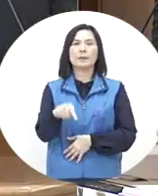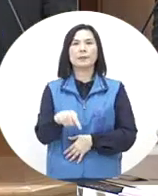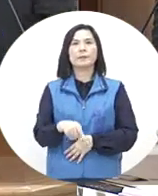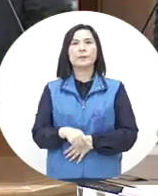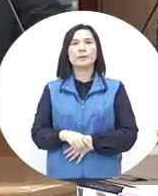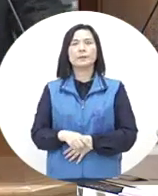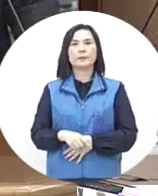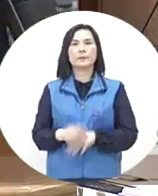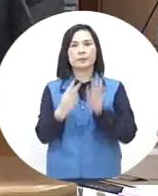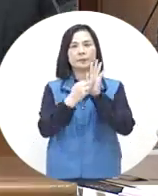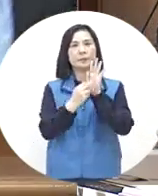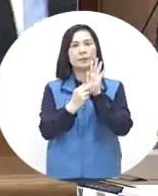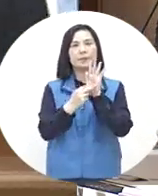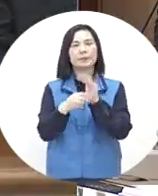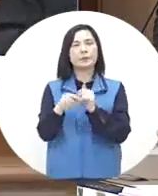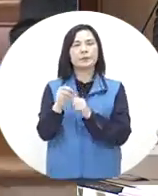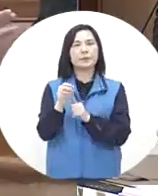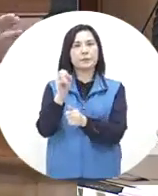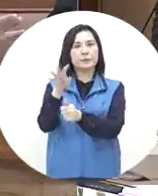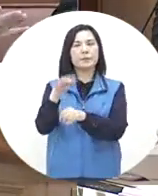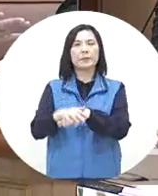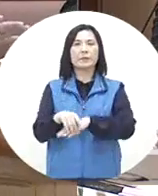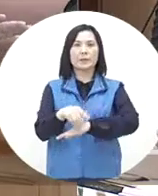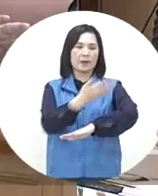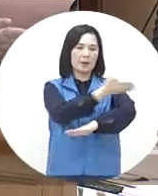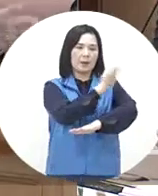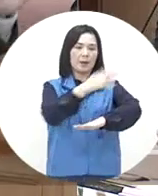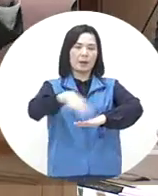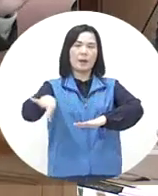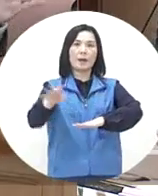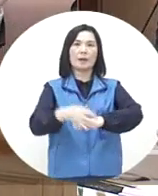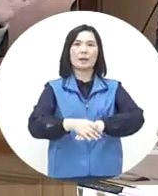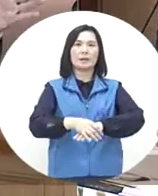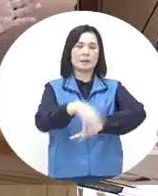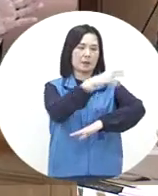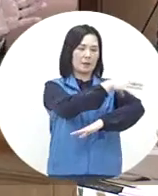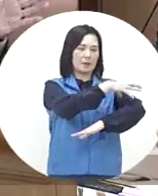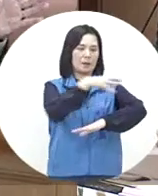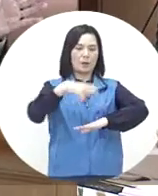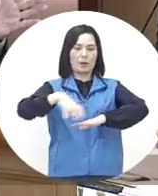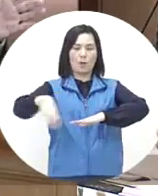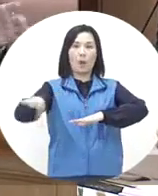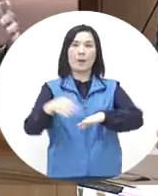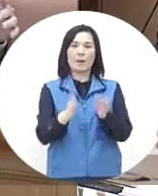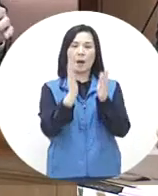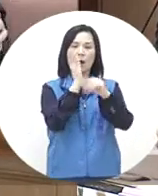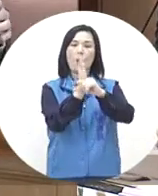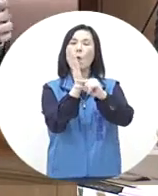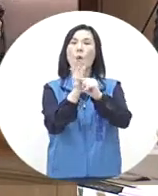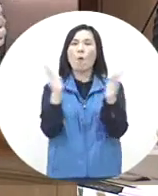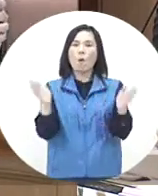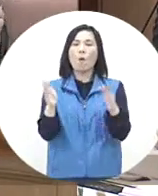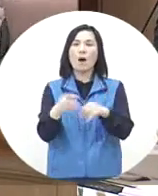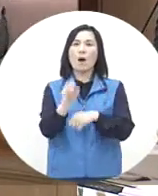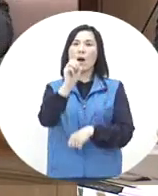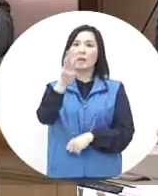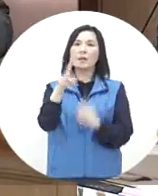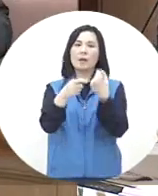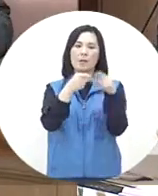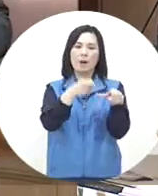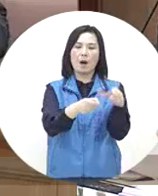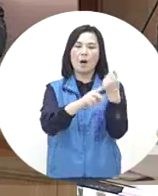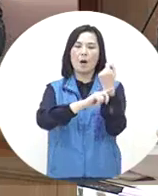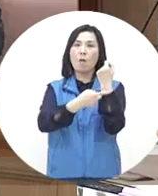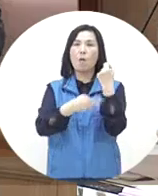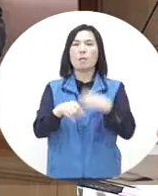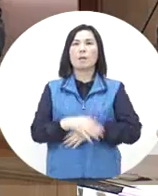充说明一下，因为中原沟其实上下游全部都加盖，只剩下中间300多公尺。 对， 哦，那因为印刷业的，其实它处理